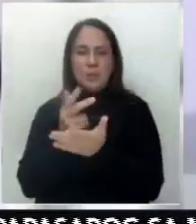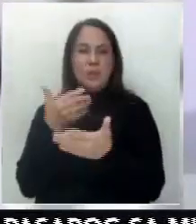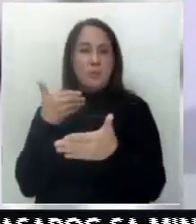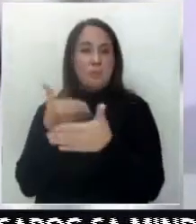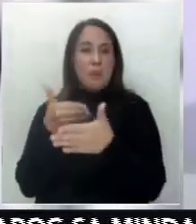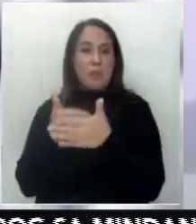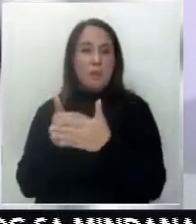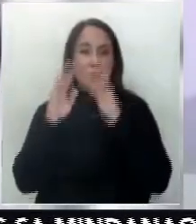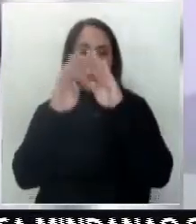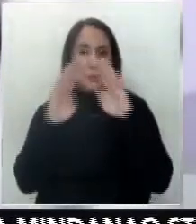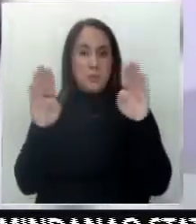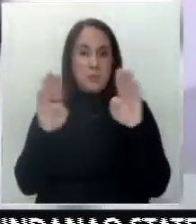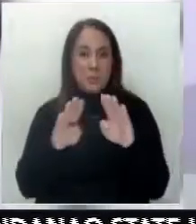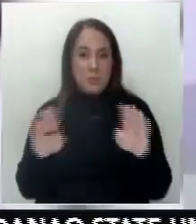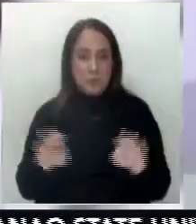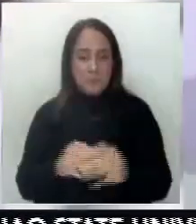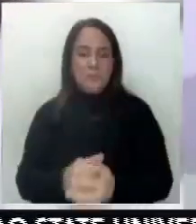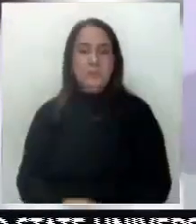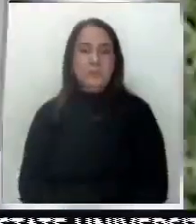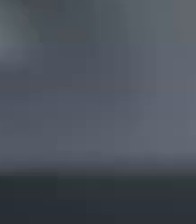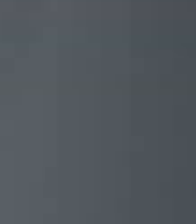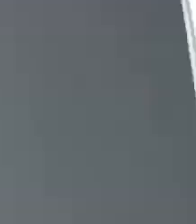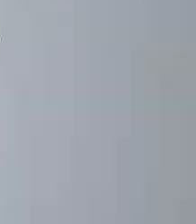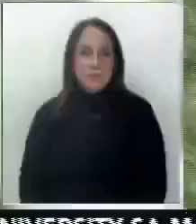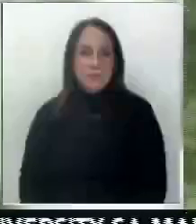Pasko. Nakatutok si Chino Gaston.